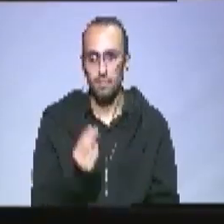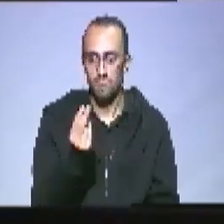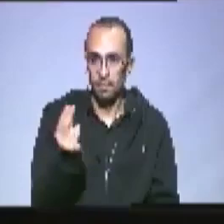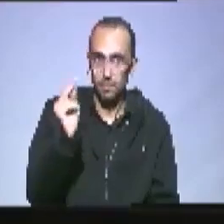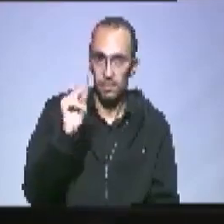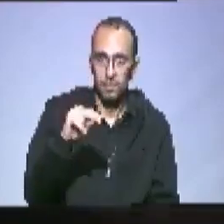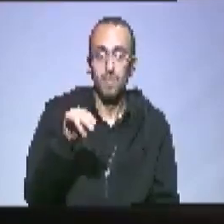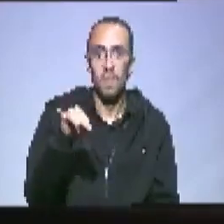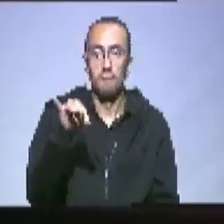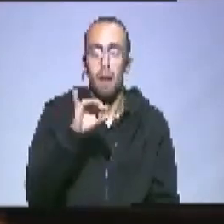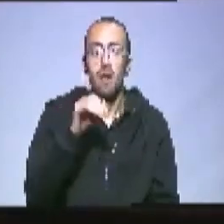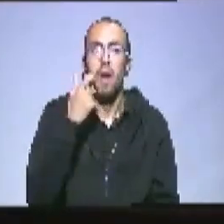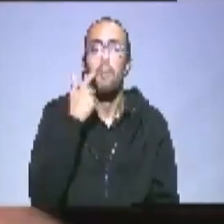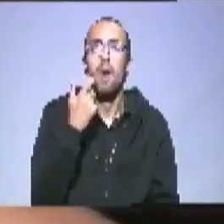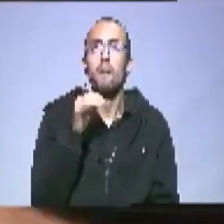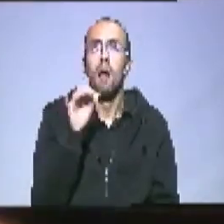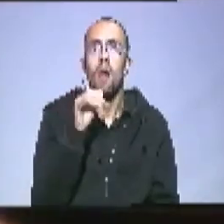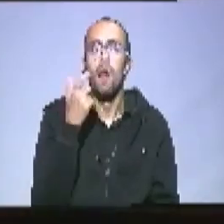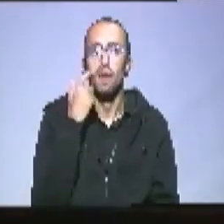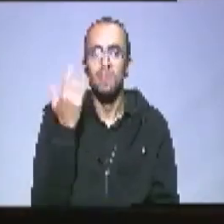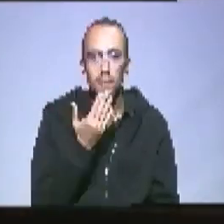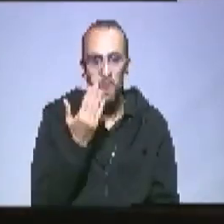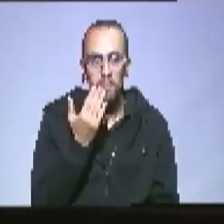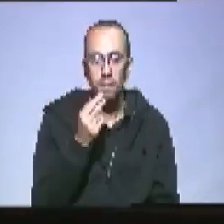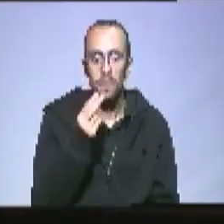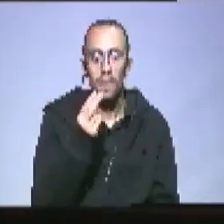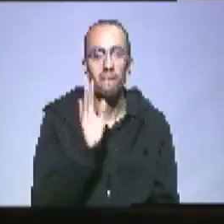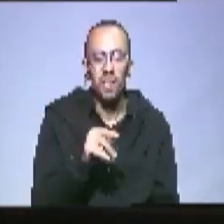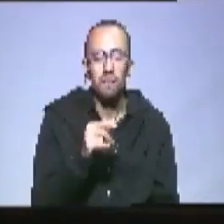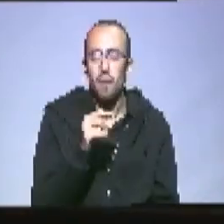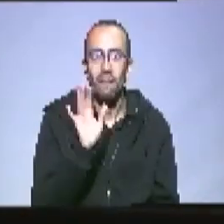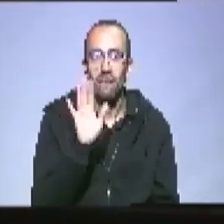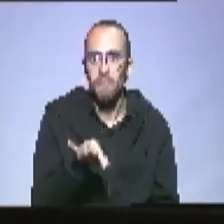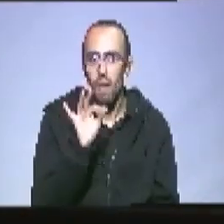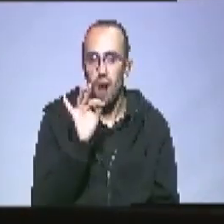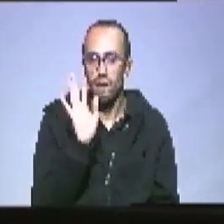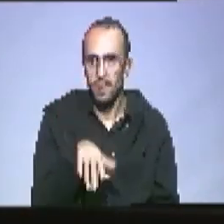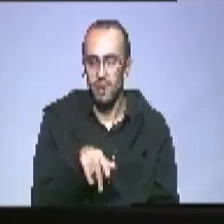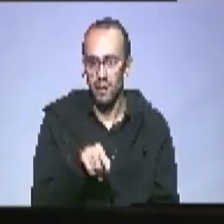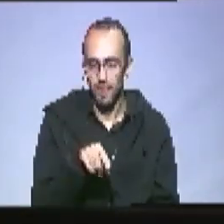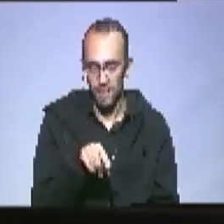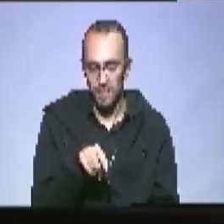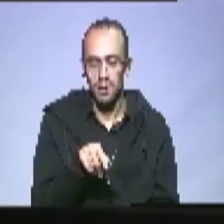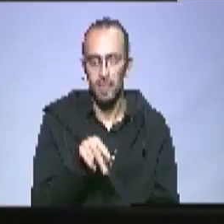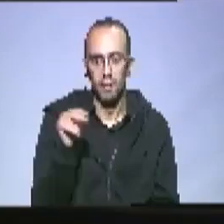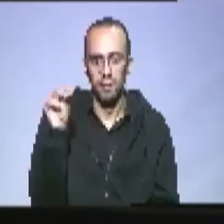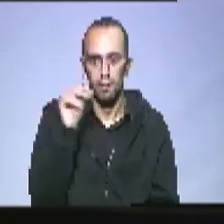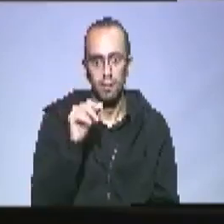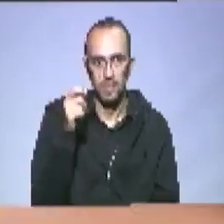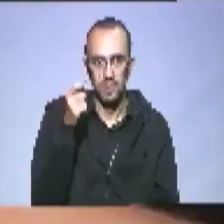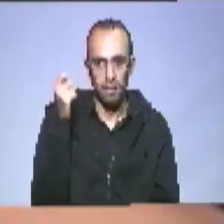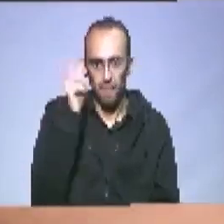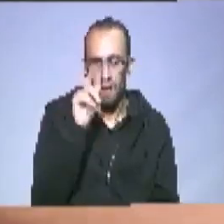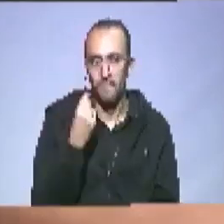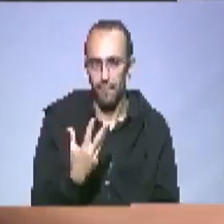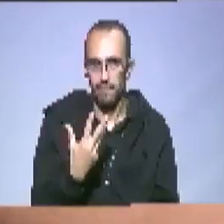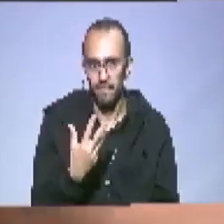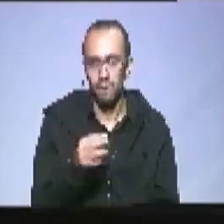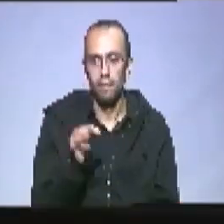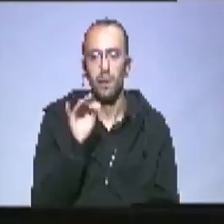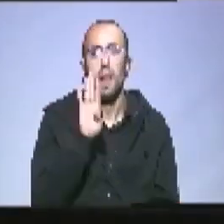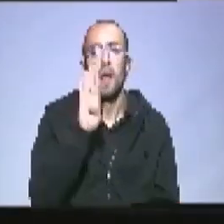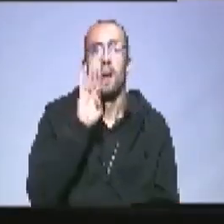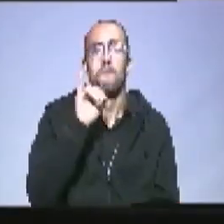نيجي نحط ملح، نخلي بالنا شويه عشان المكعب بيبقى حادق. بناخد معانا شويه